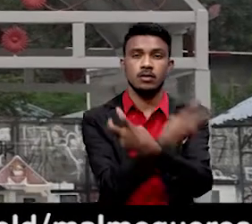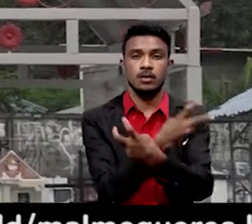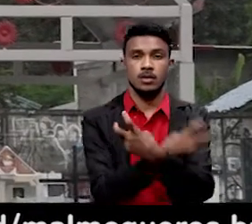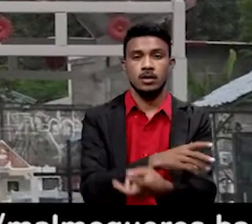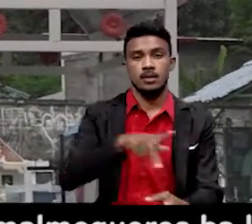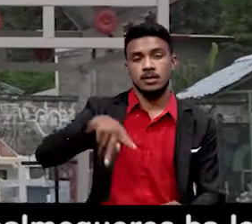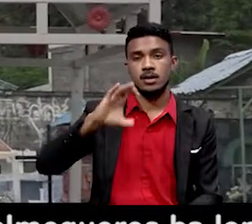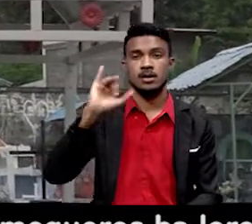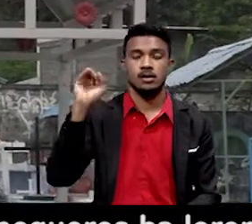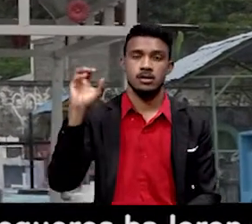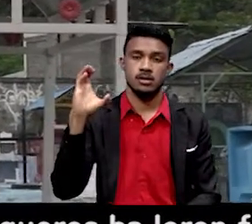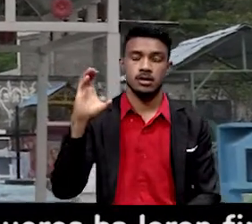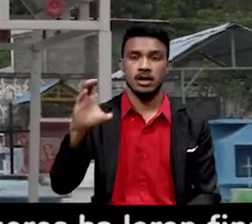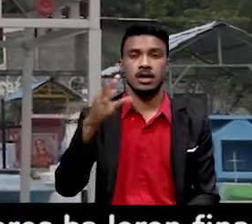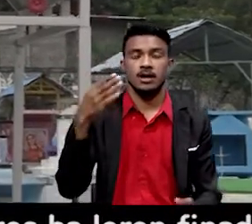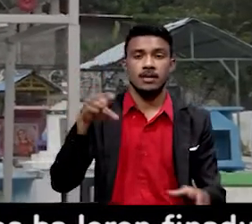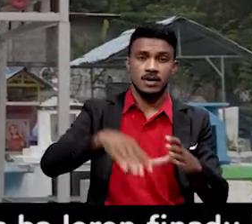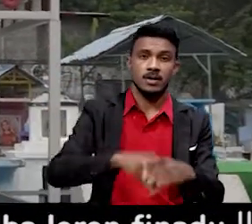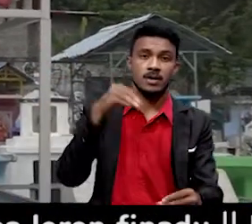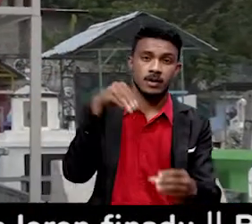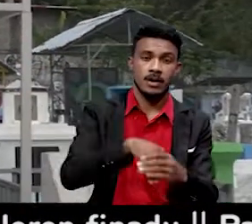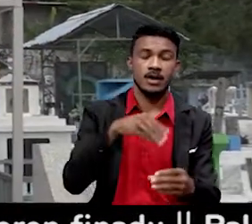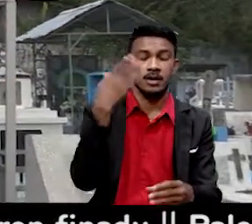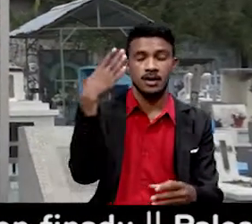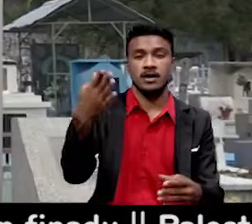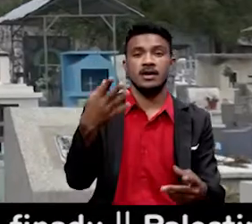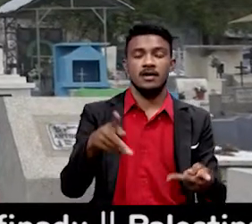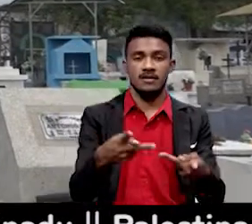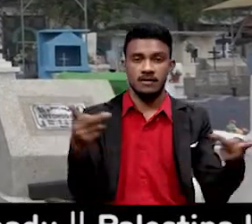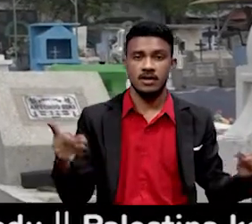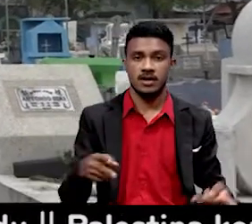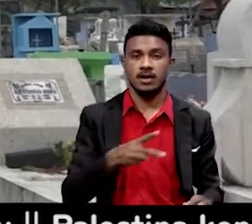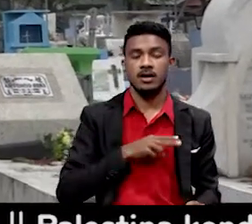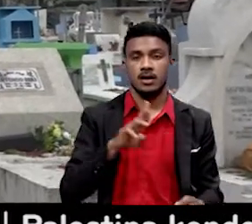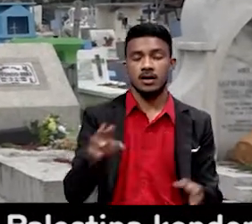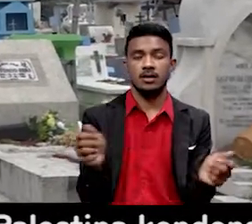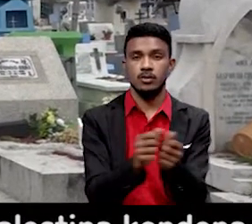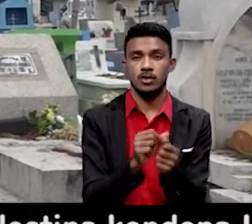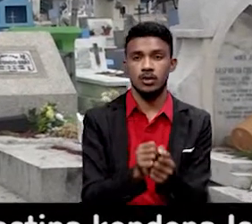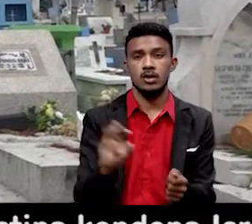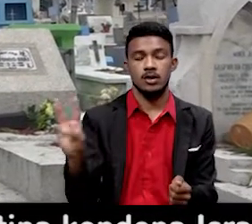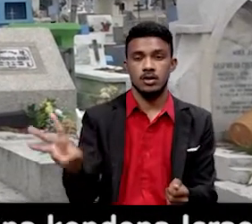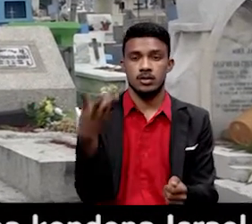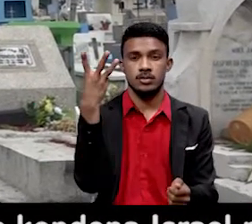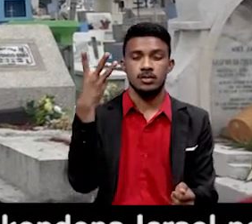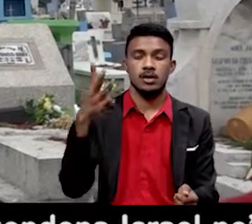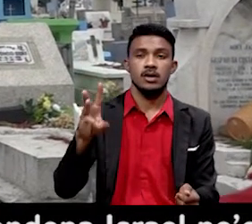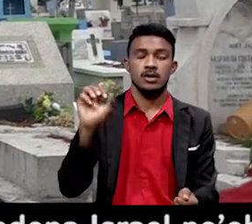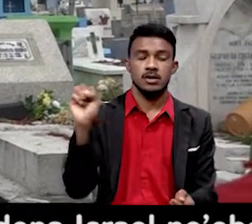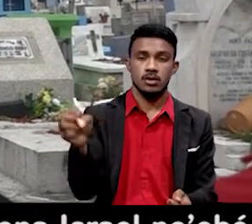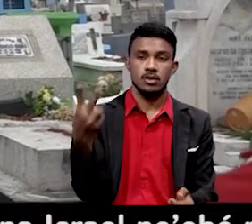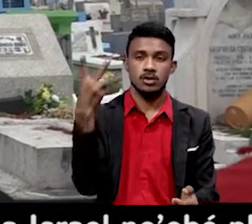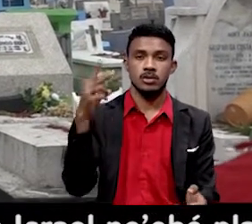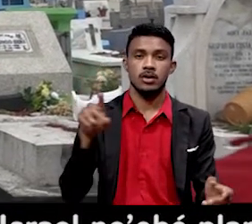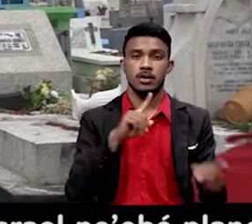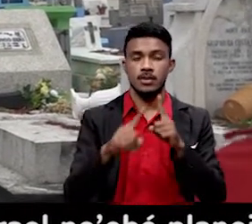bake ia area hera hamutuk sanulu resinen usi numru ne resultado teste DNA sanulu resin rua